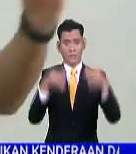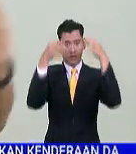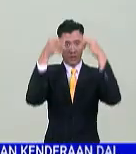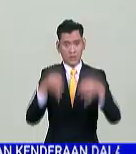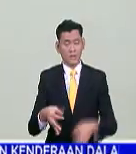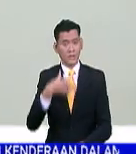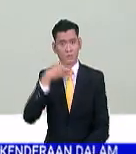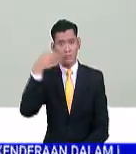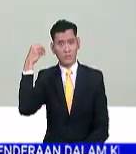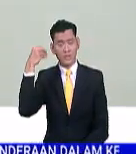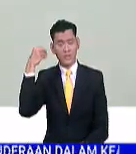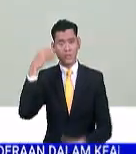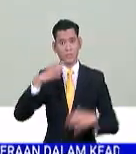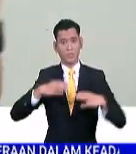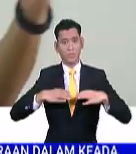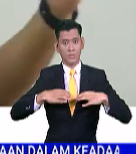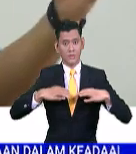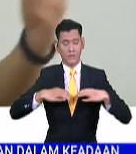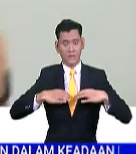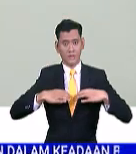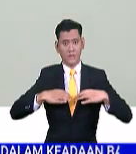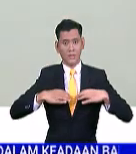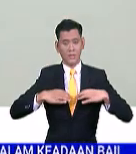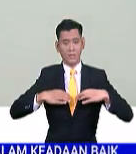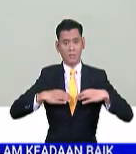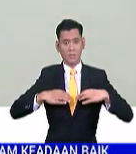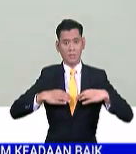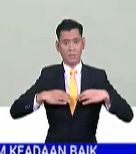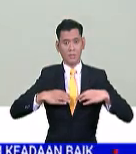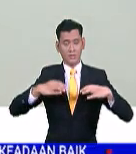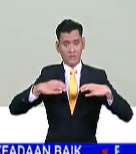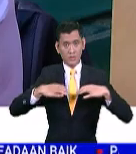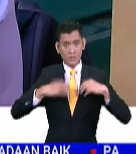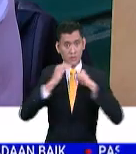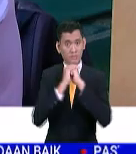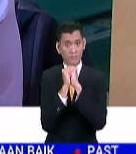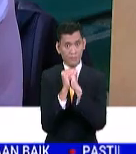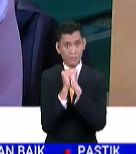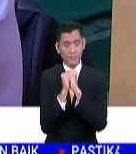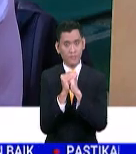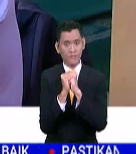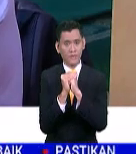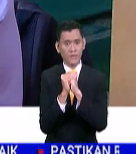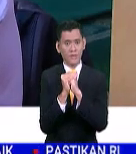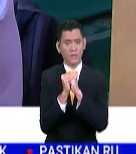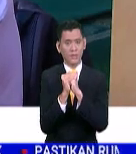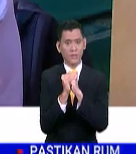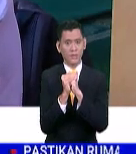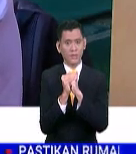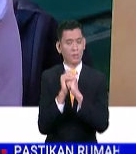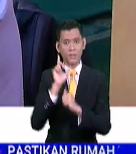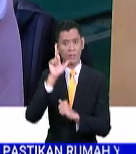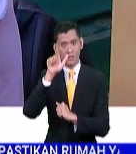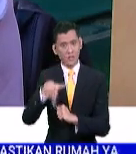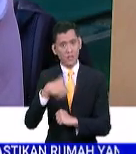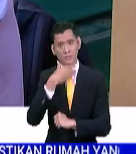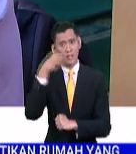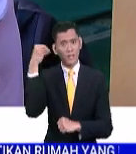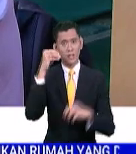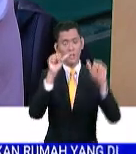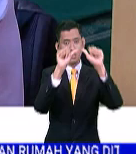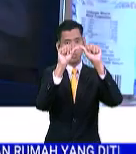balik bercuti sementara sempena cuti Tahun Baru Cina ini tidak dibenarkan kembali ke